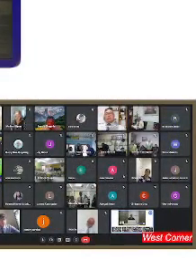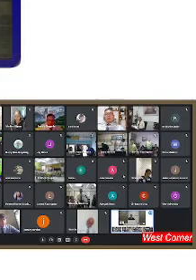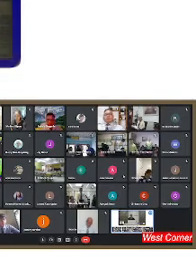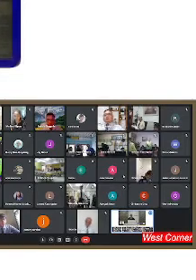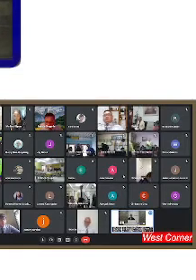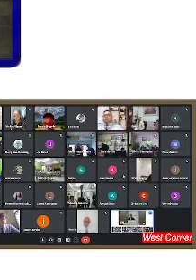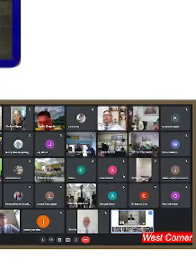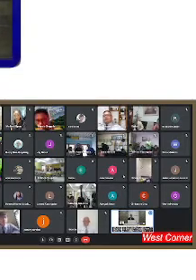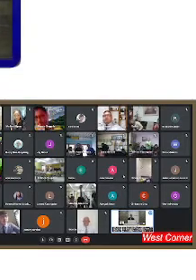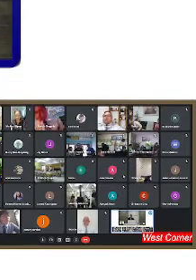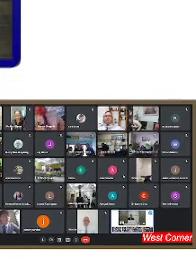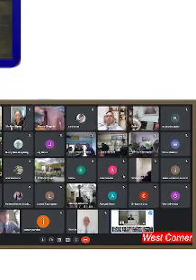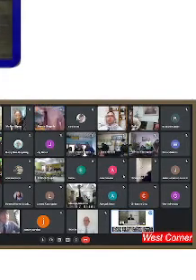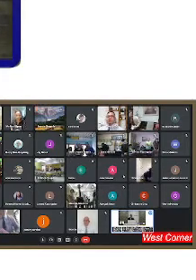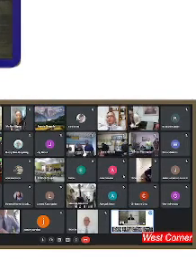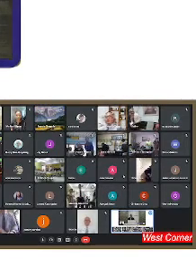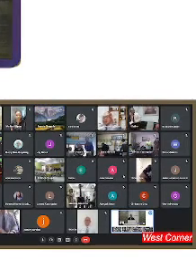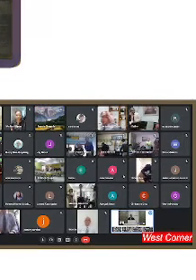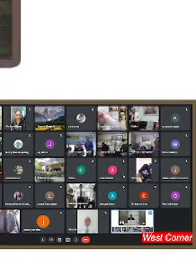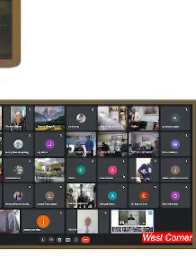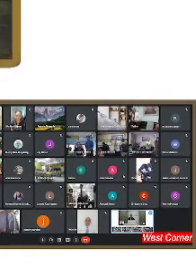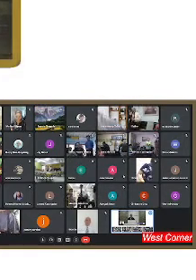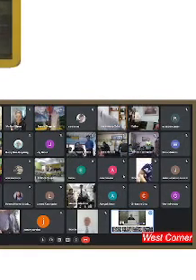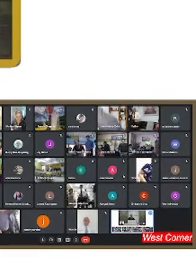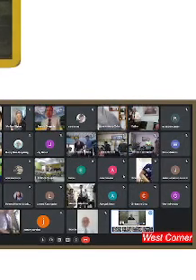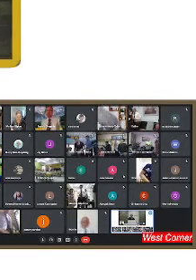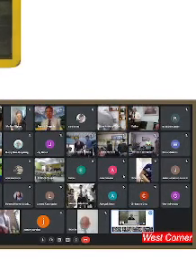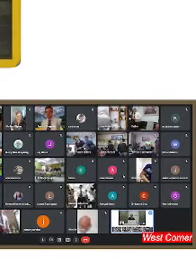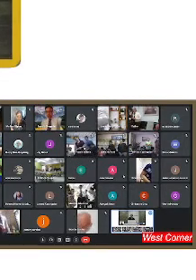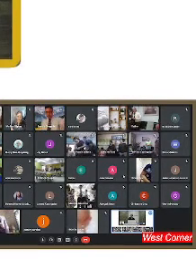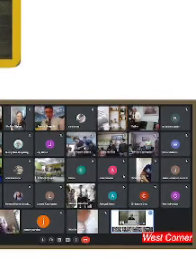And turn your Bibles in the book of 1 Kings.